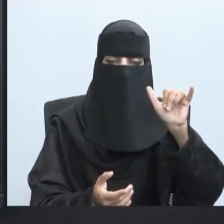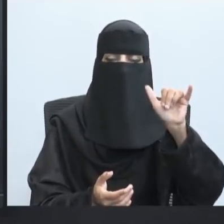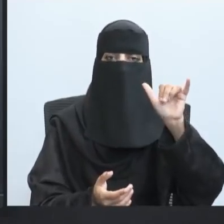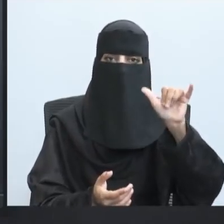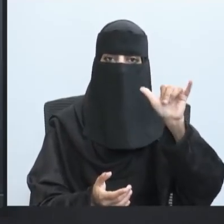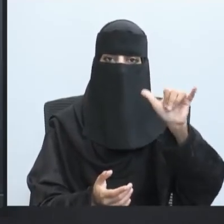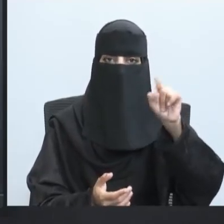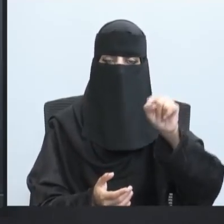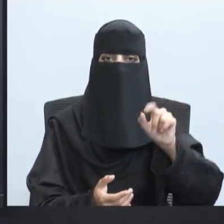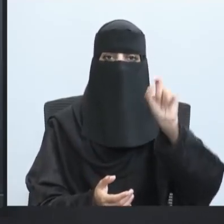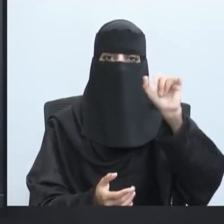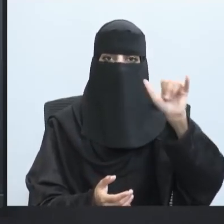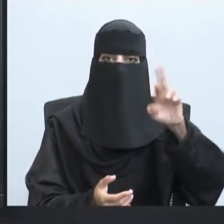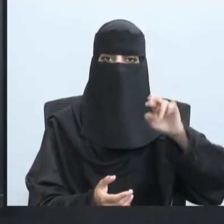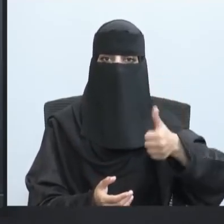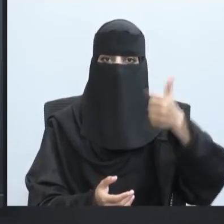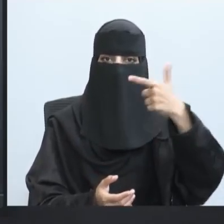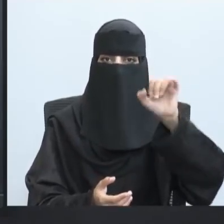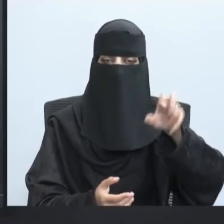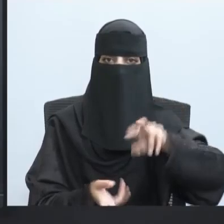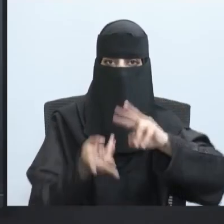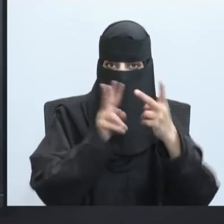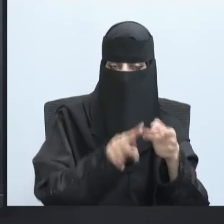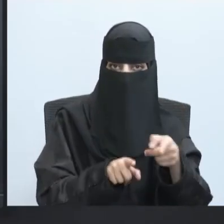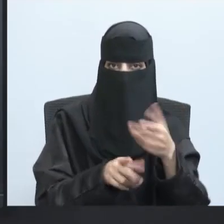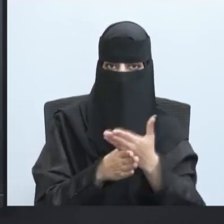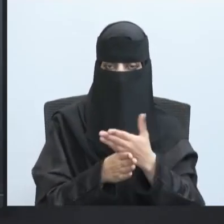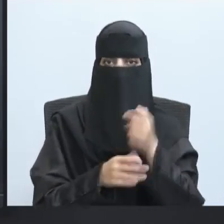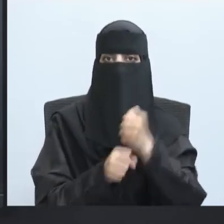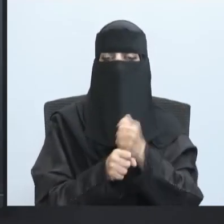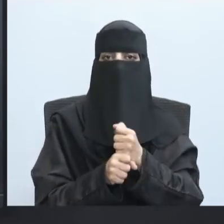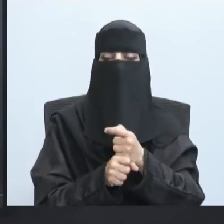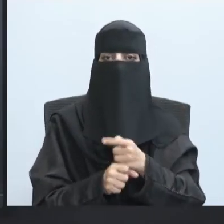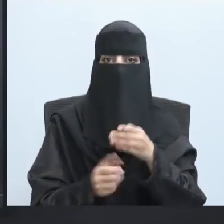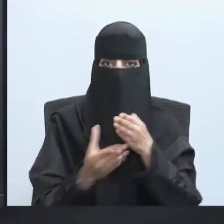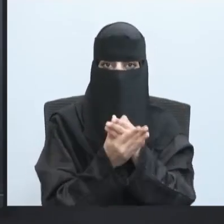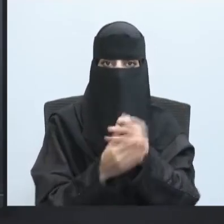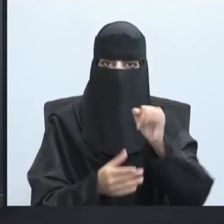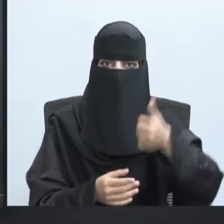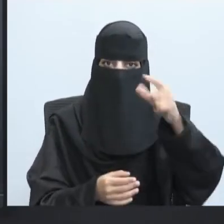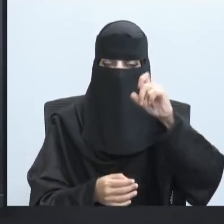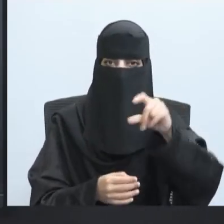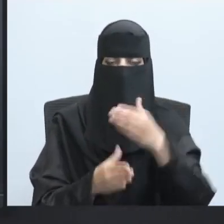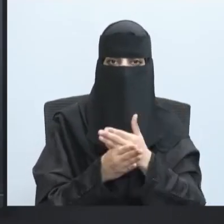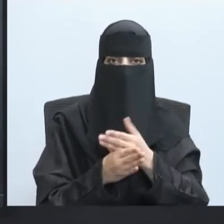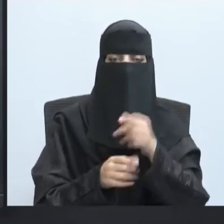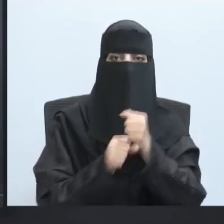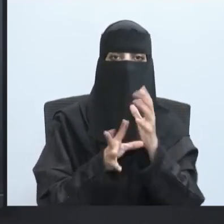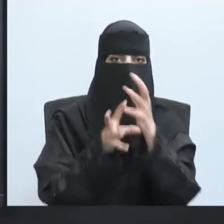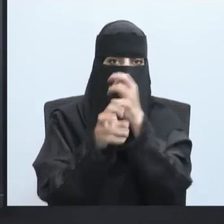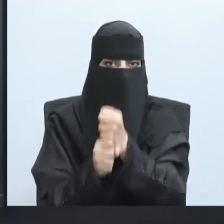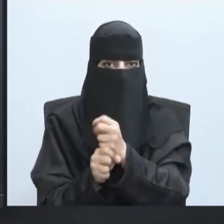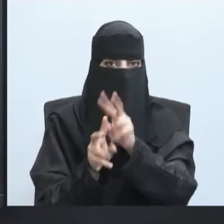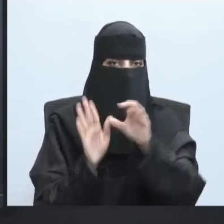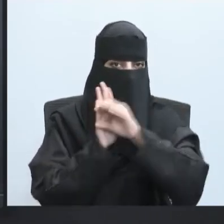ذكرنا بان التغير الفيزيائي هو تغير يحدث للماده بحيث تحتفظ